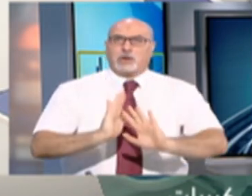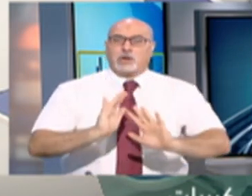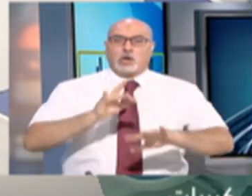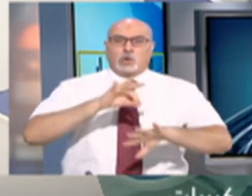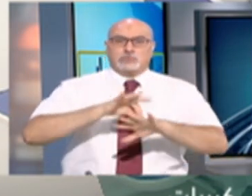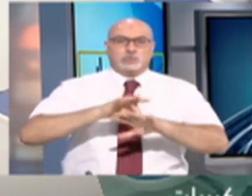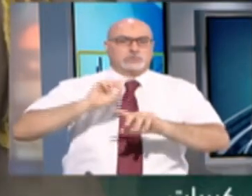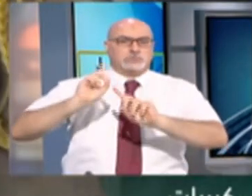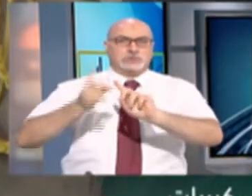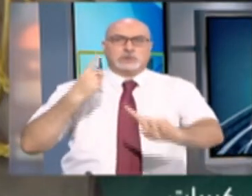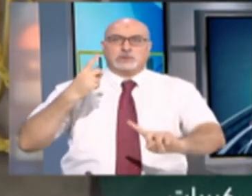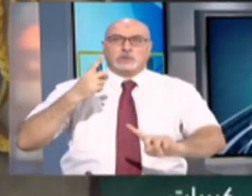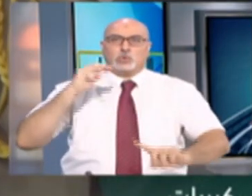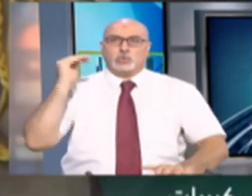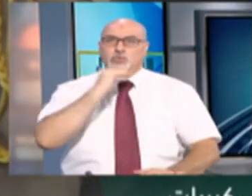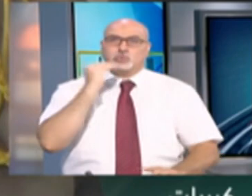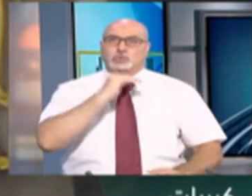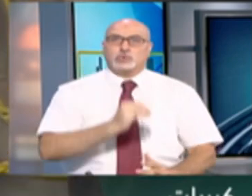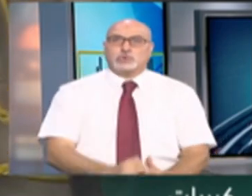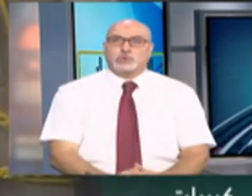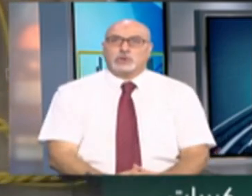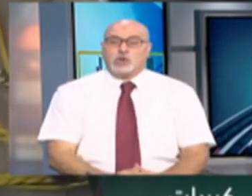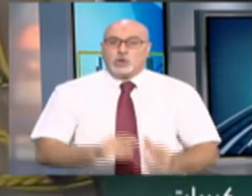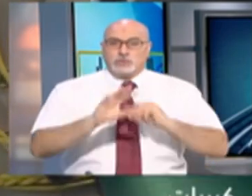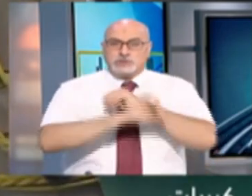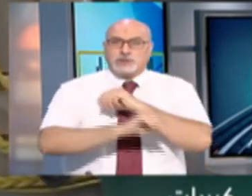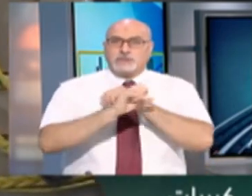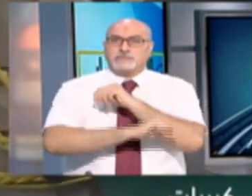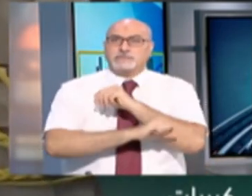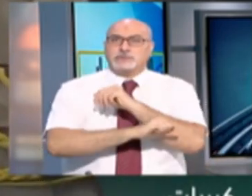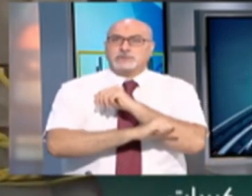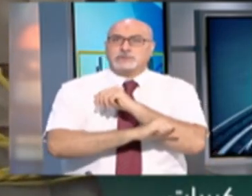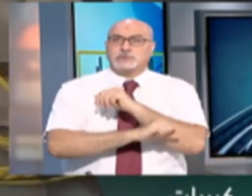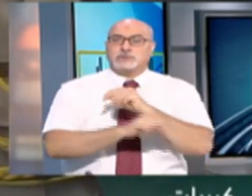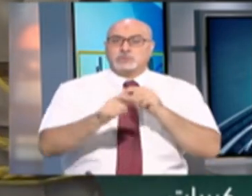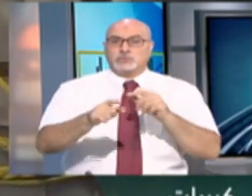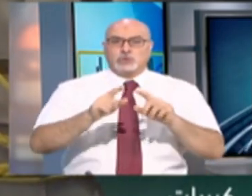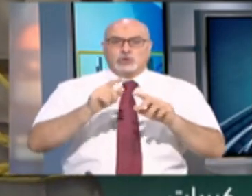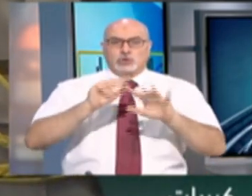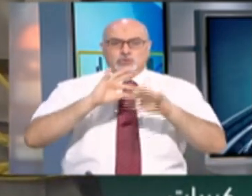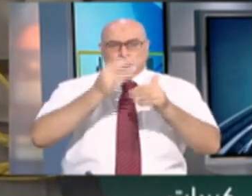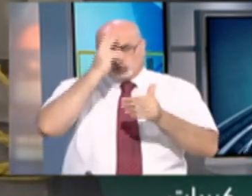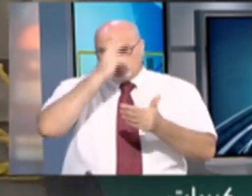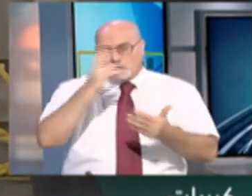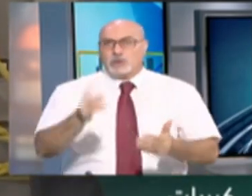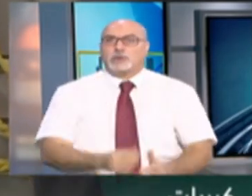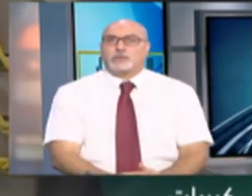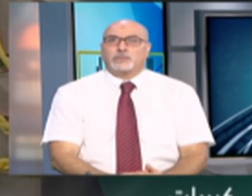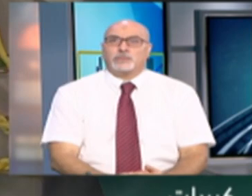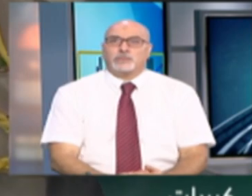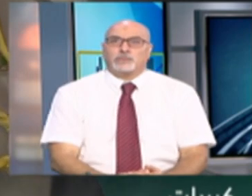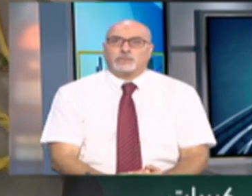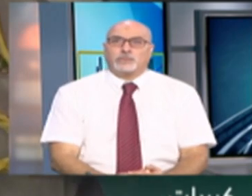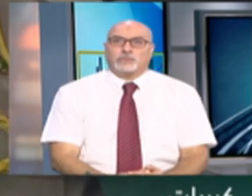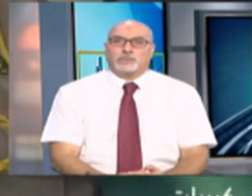Oui. Les urgences, c'est comme si c'était un service. De médecine générale. Oui. Mais ces jours, ils sont orientés vers les